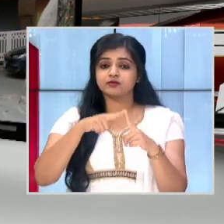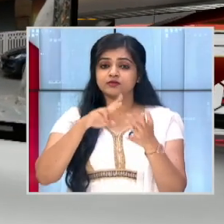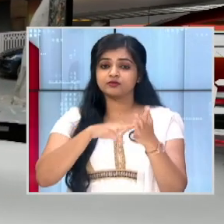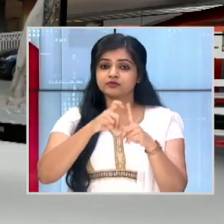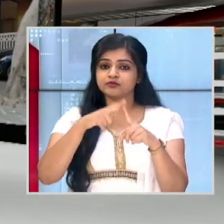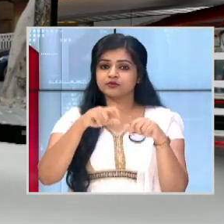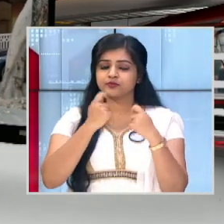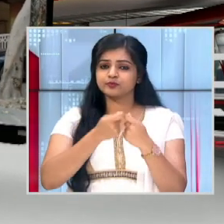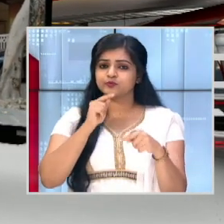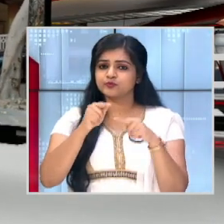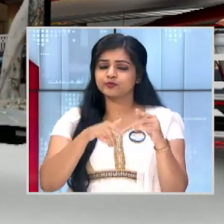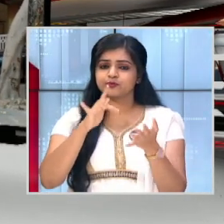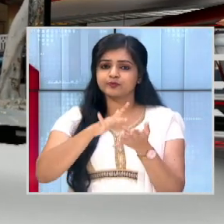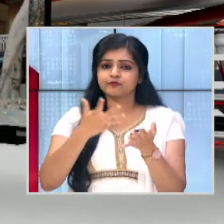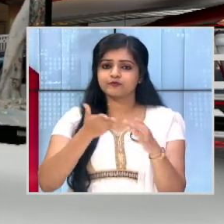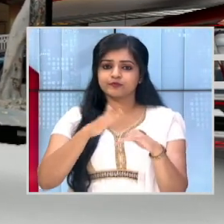മറ്റു വിശദാംശങ്ങൾ.